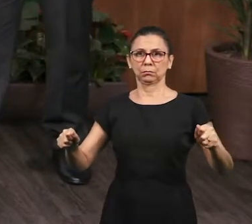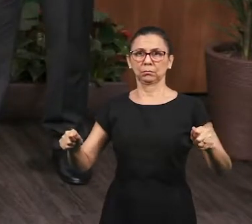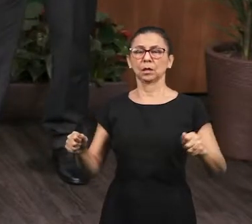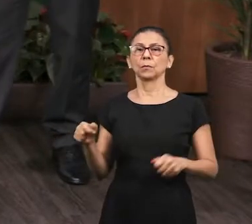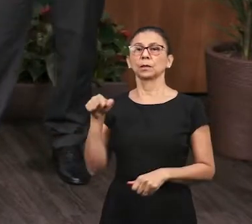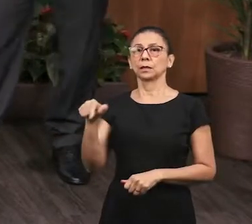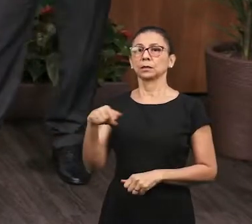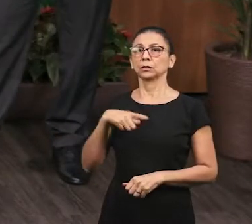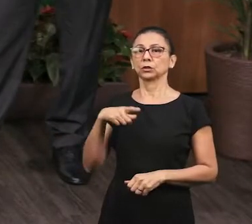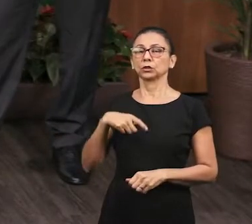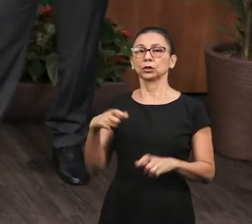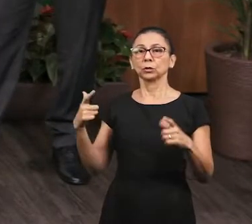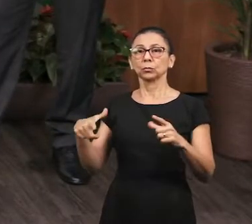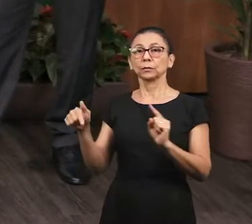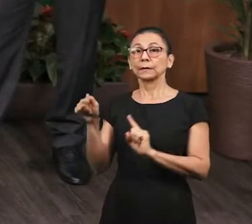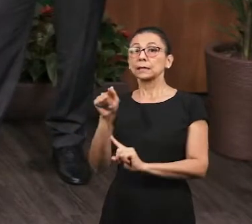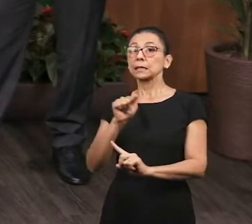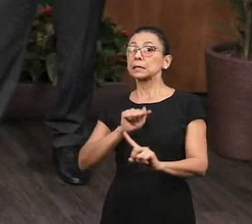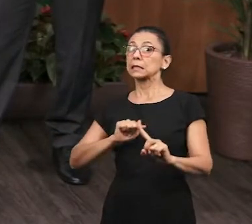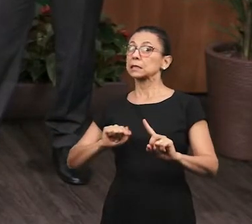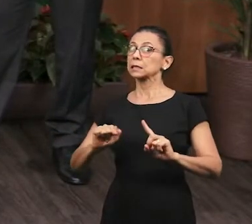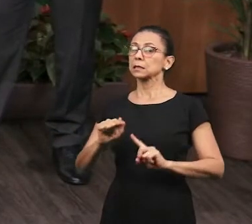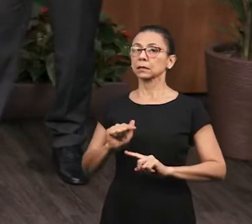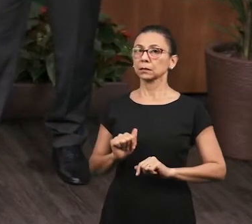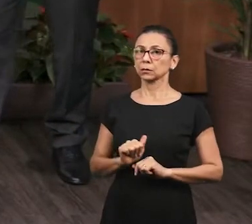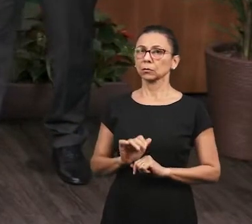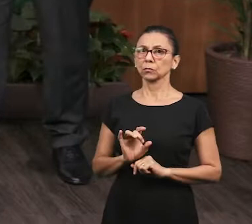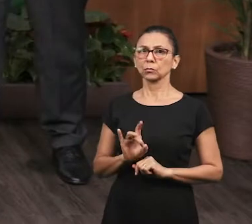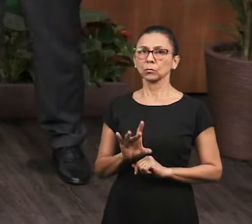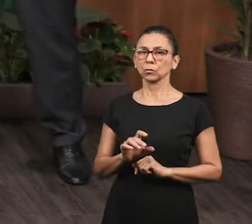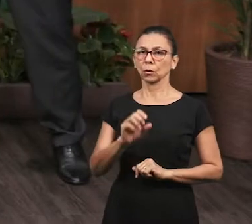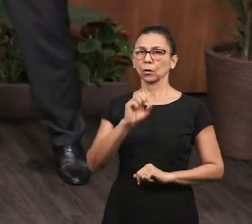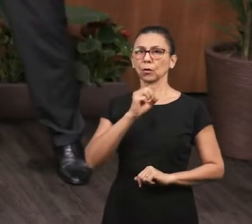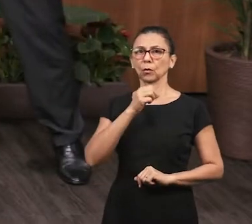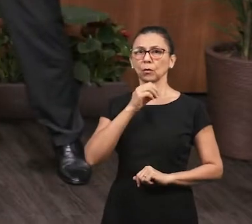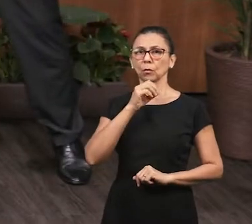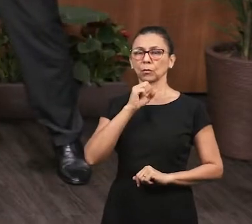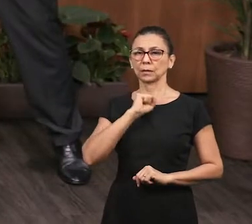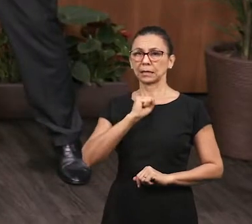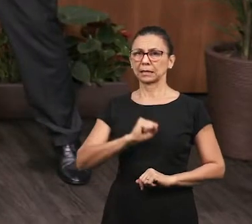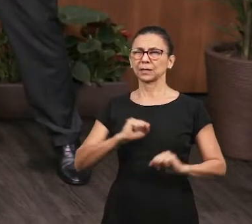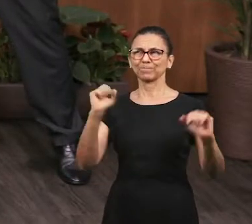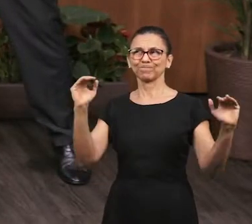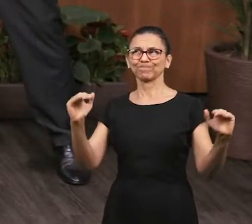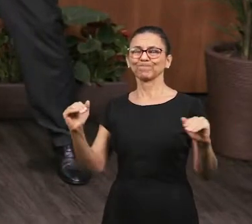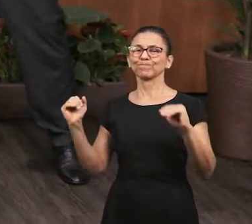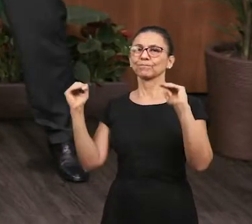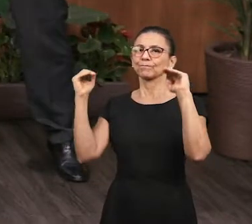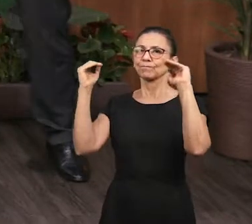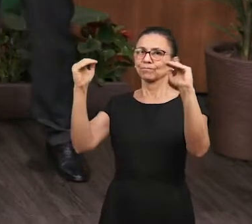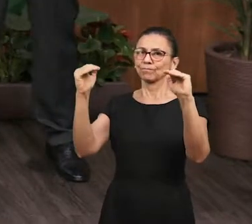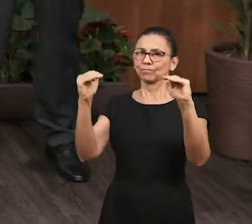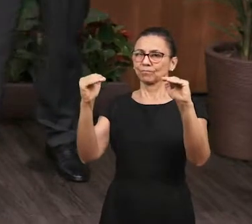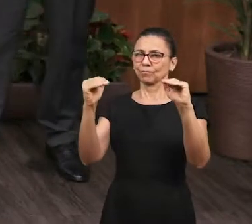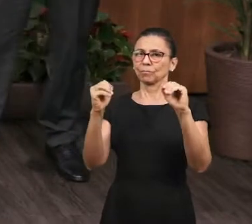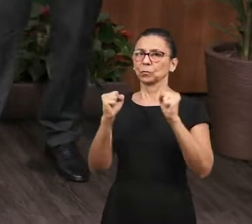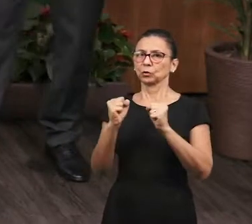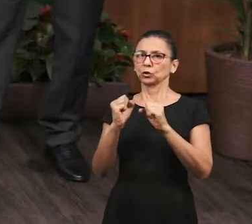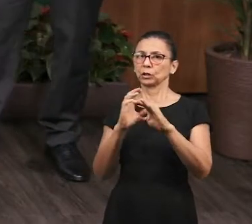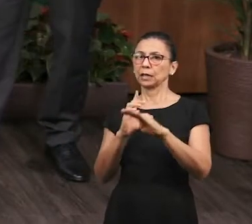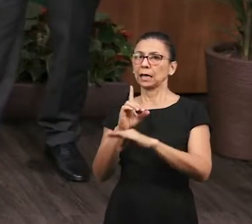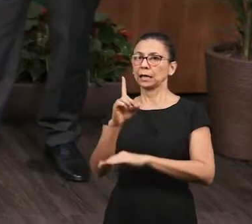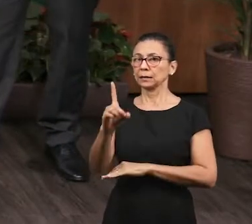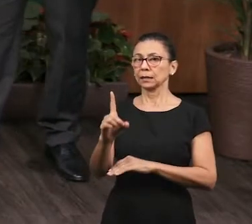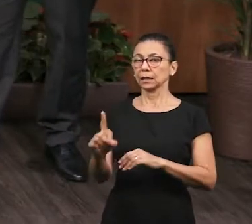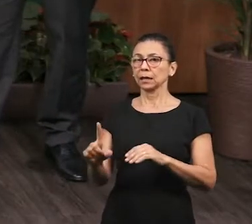также было святилище и святое святых, и в него также входил лишь священник, первосвященник